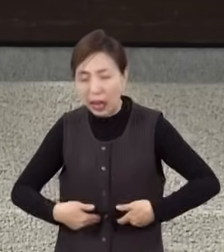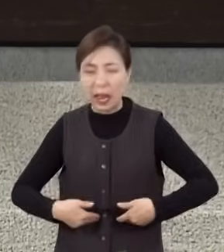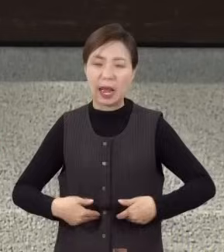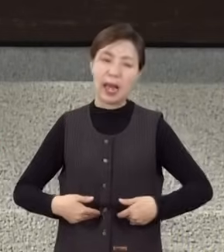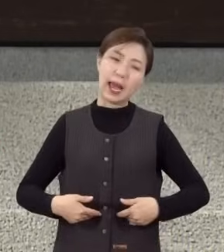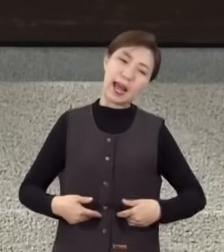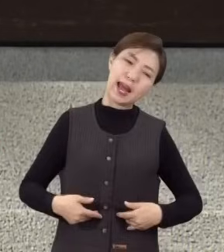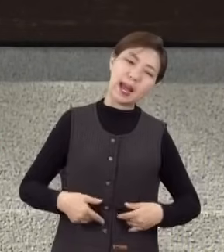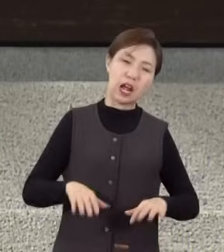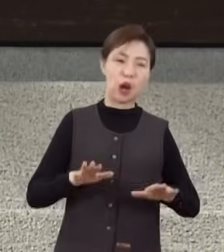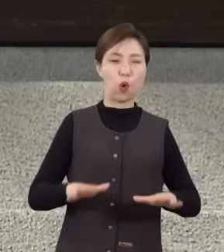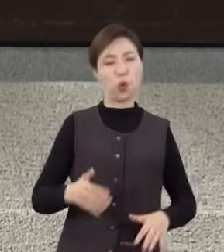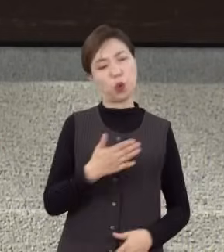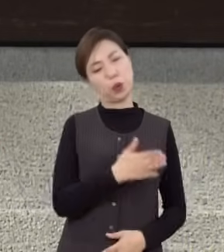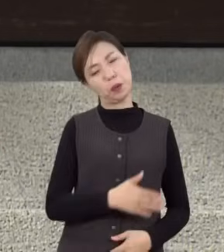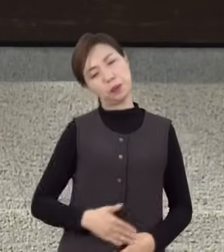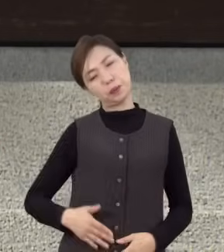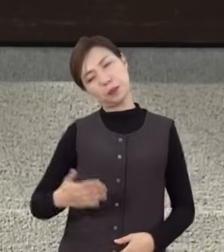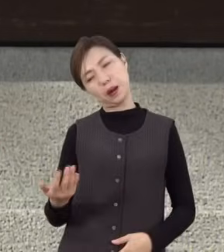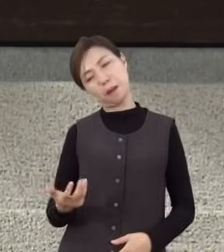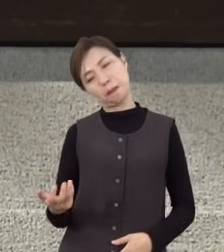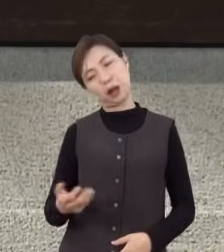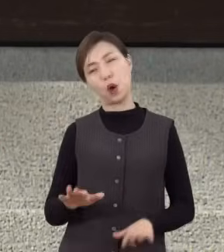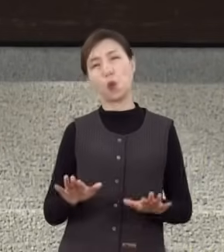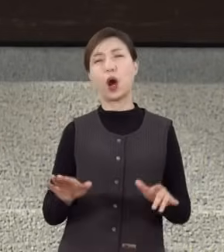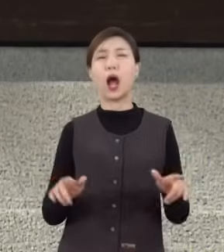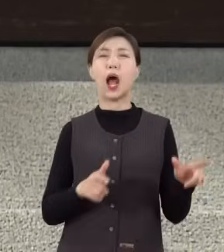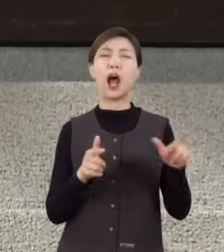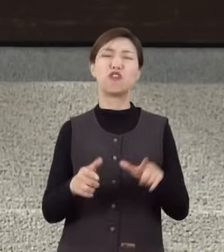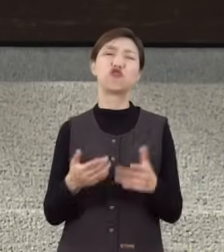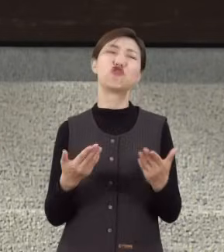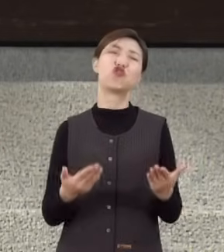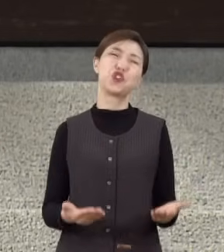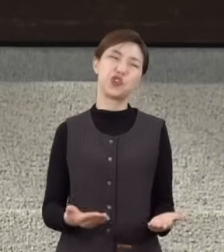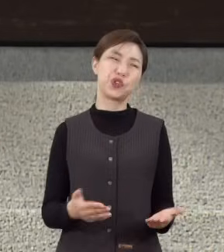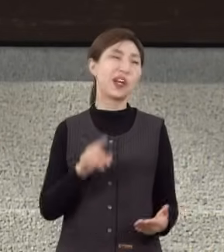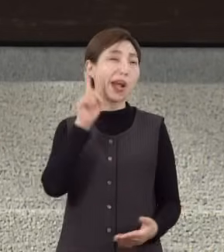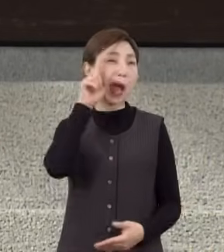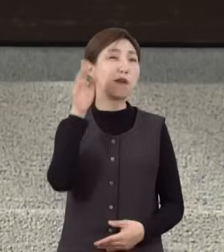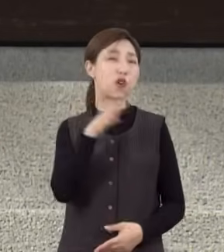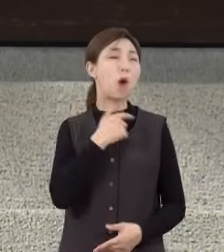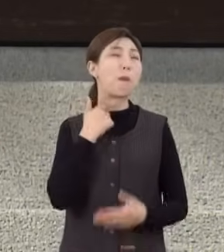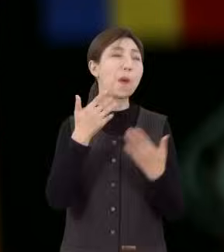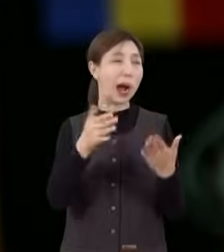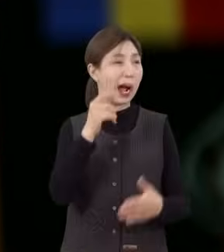지어야 되는데, 아유, 컨디션도 안 좋은데 오늘만 좀 더 쉬자.